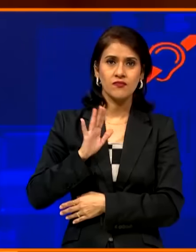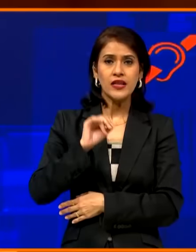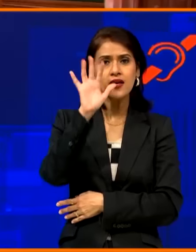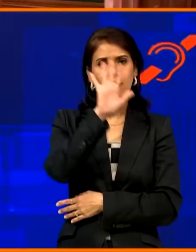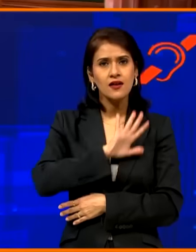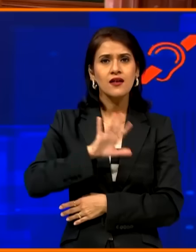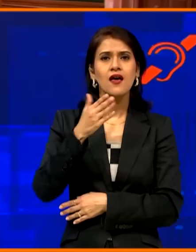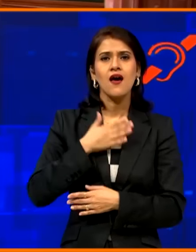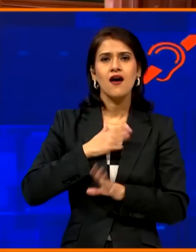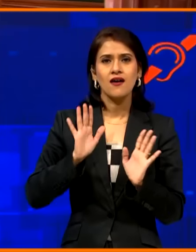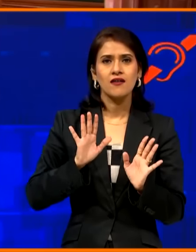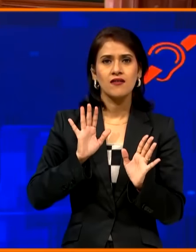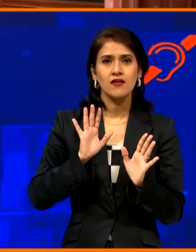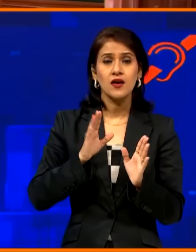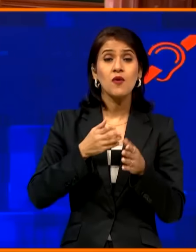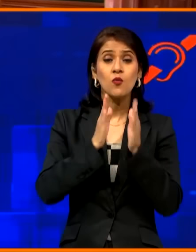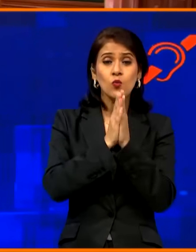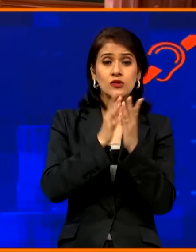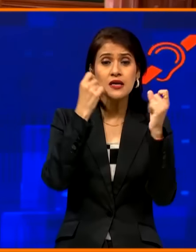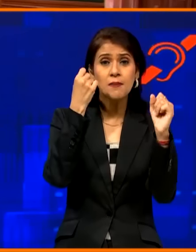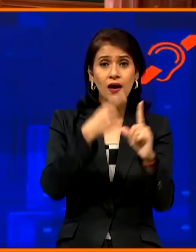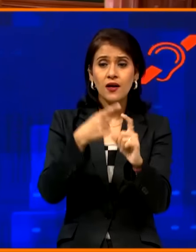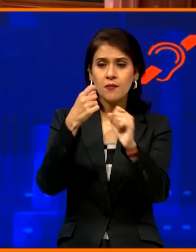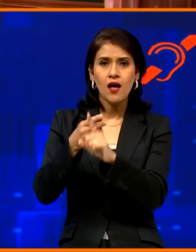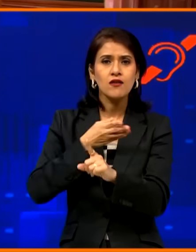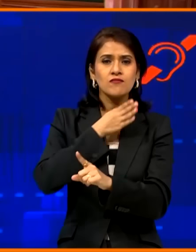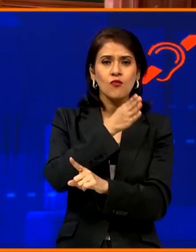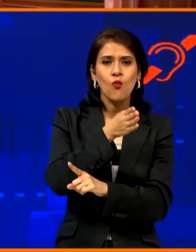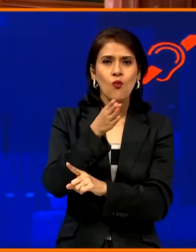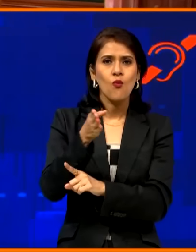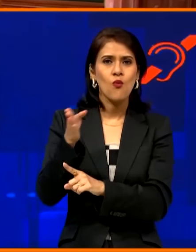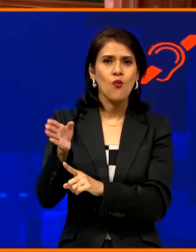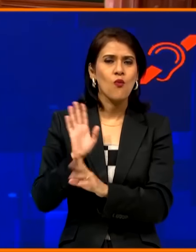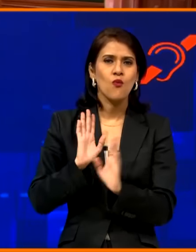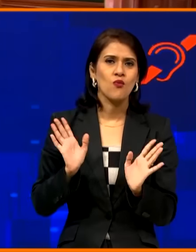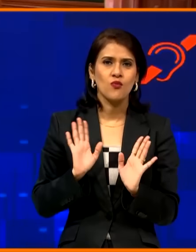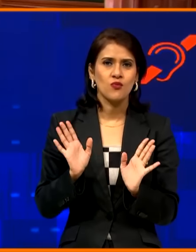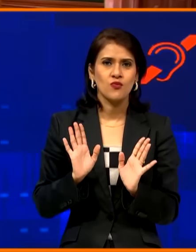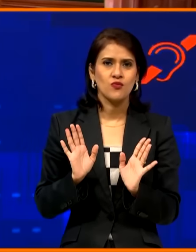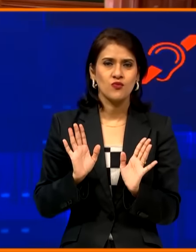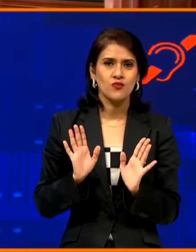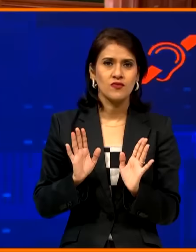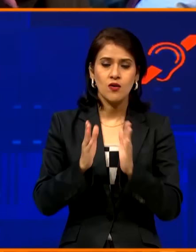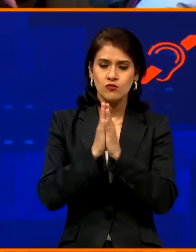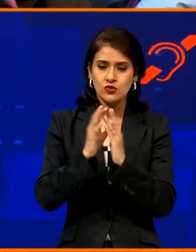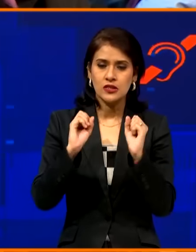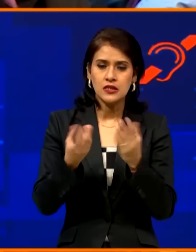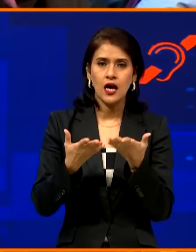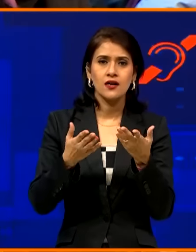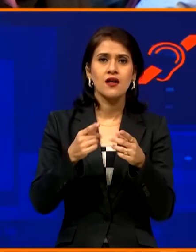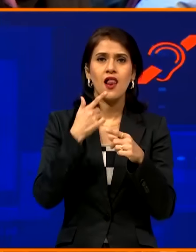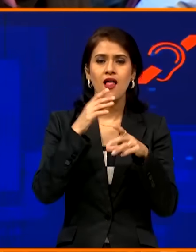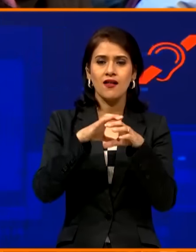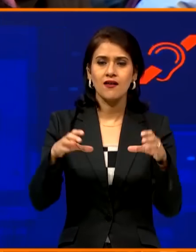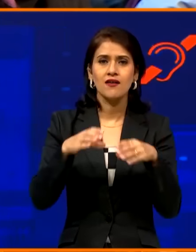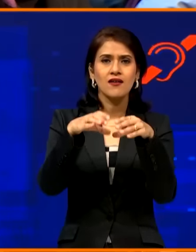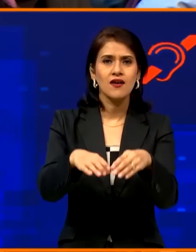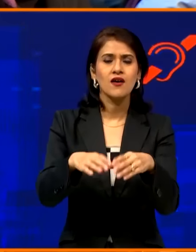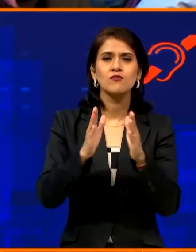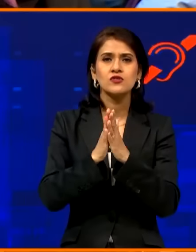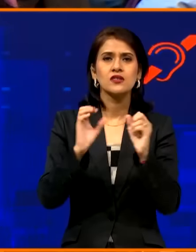राय है उस कांटेक्ट में नहीं बल्कि ये जनरल ओपिनियन है और मैं इस पर आज भी आपके बीच में वो बयान